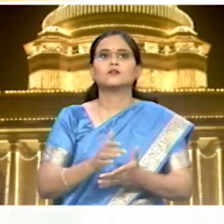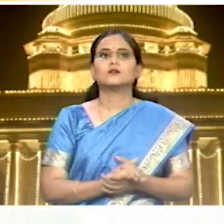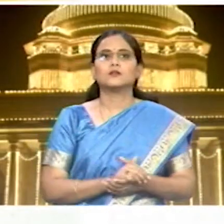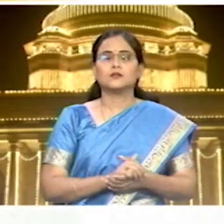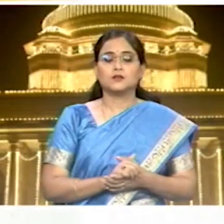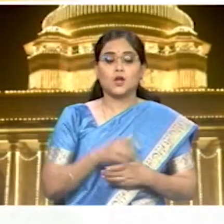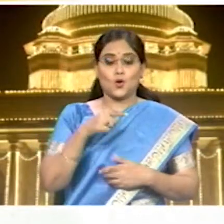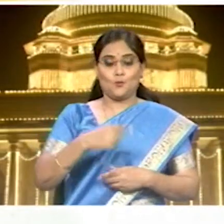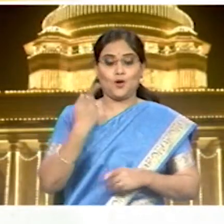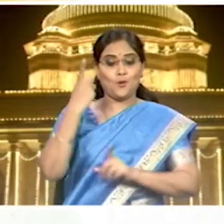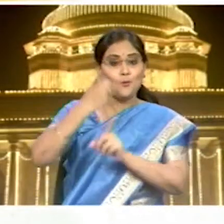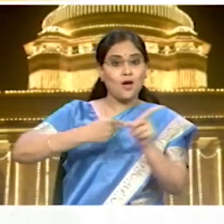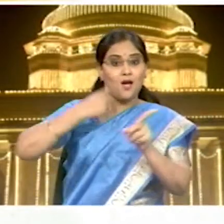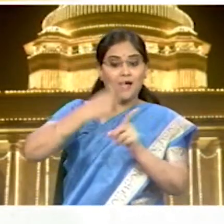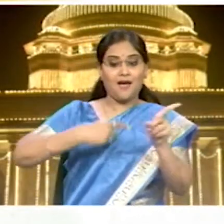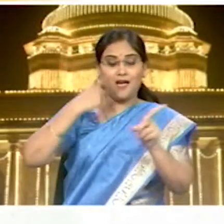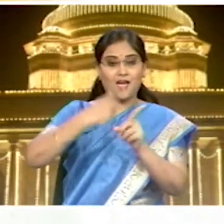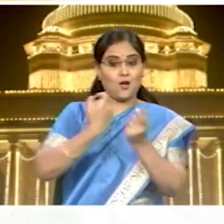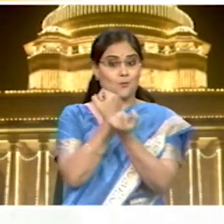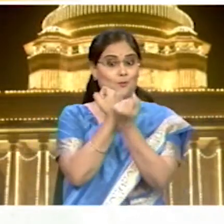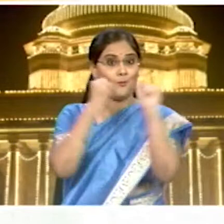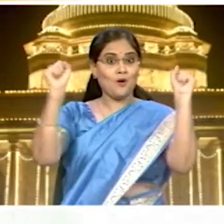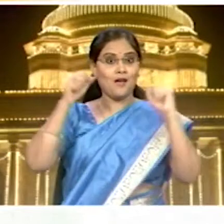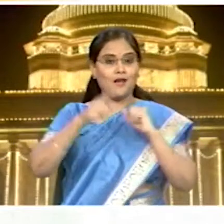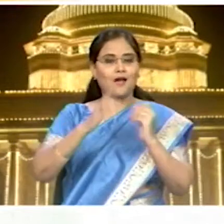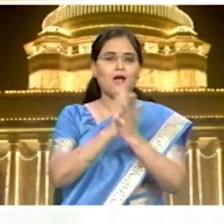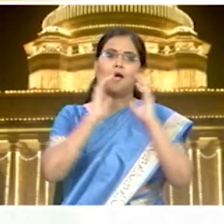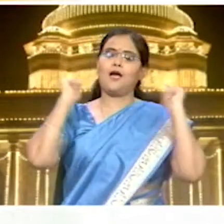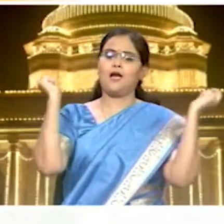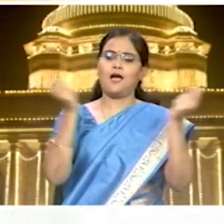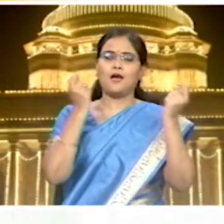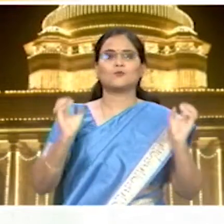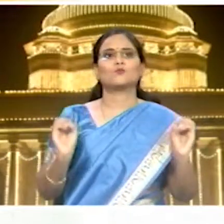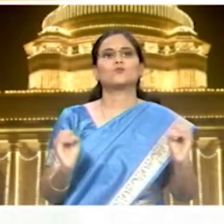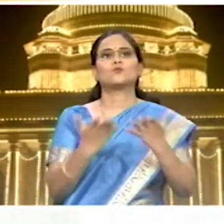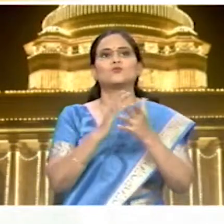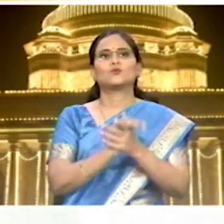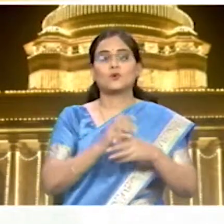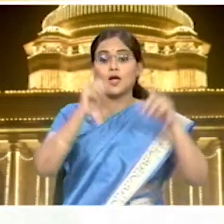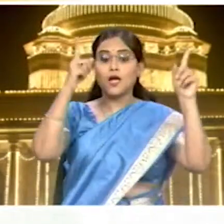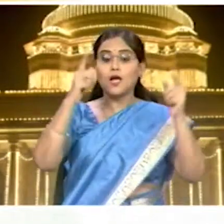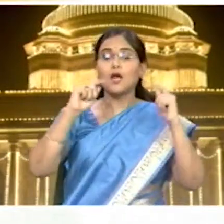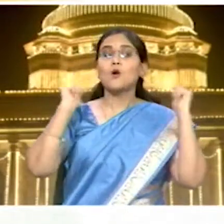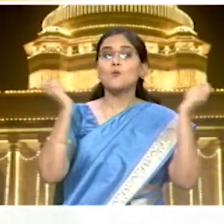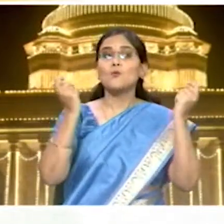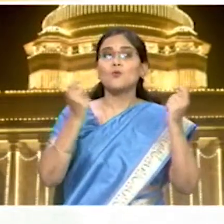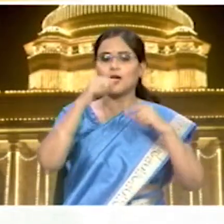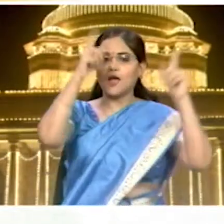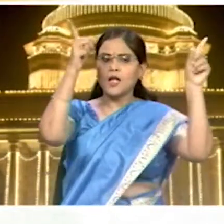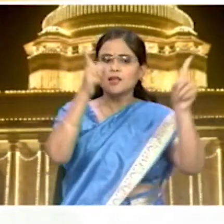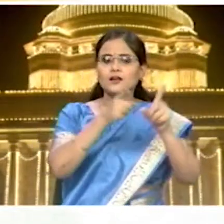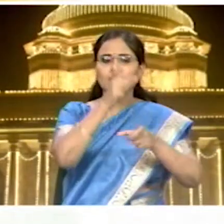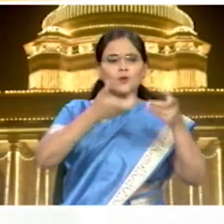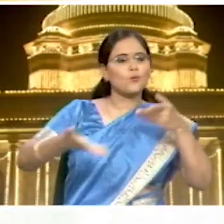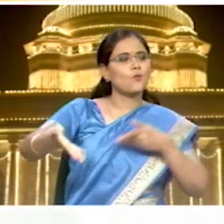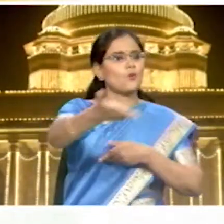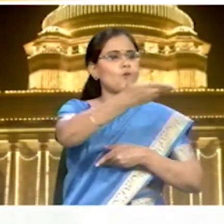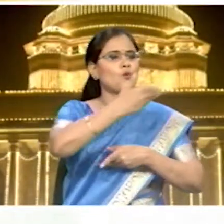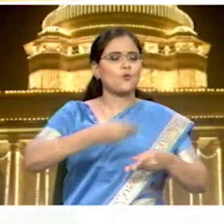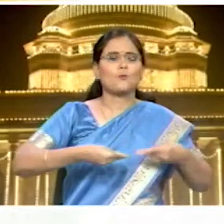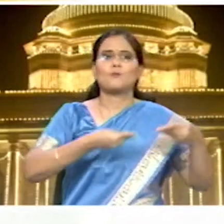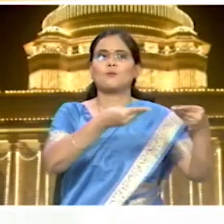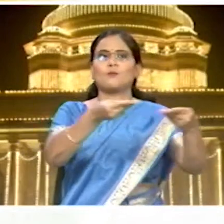महोत्सव की शुरुआत की गई। ये महोत्सव भारत की जनता को समर्पित है। देशवासियों